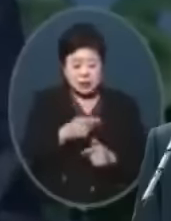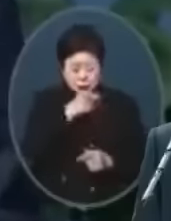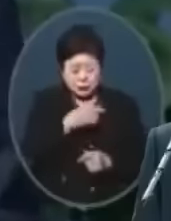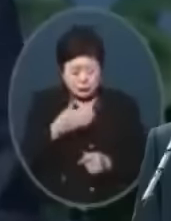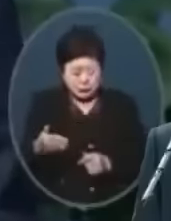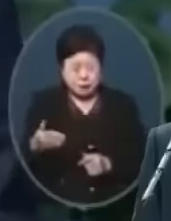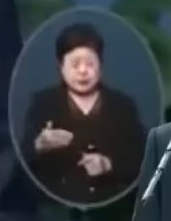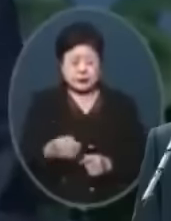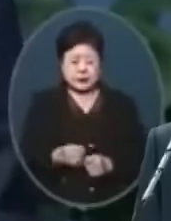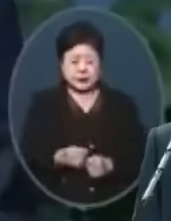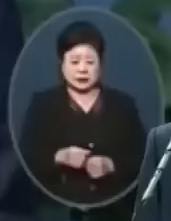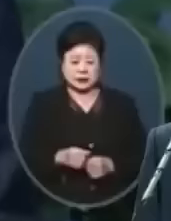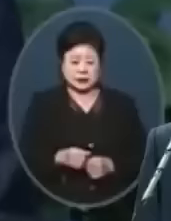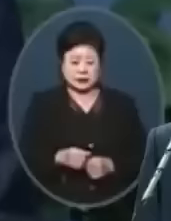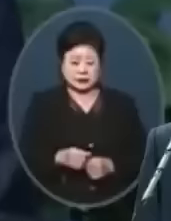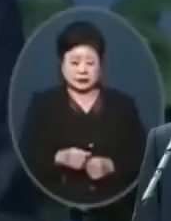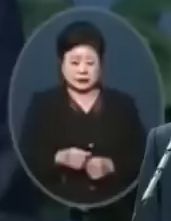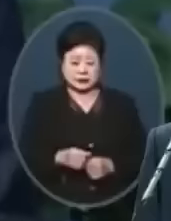피가 부르짖습니다.